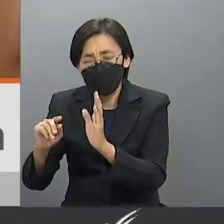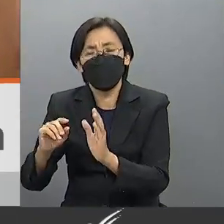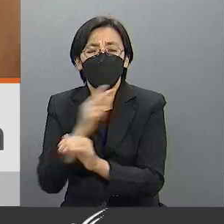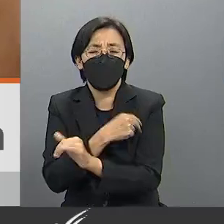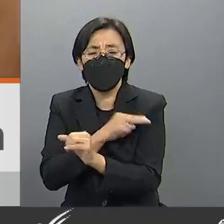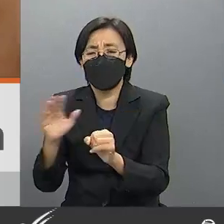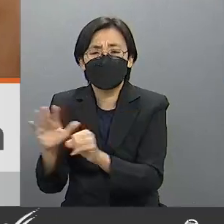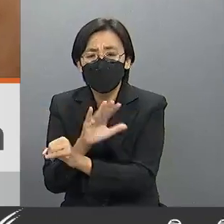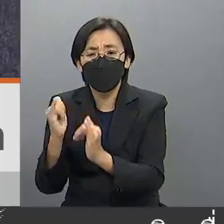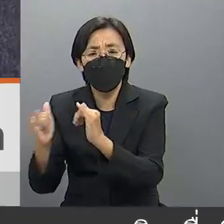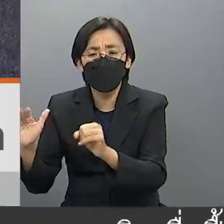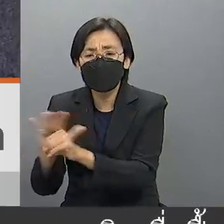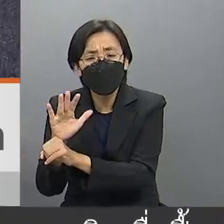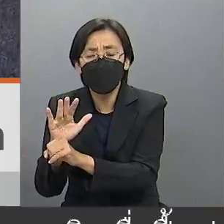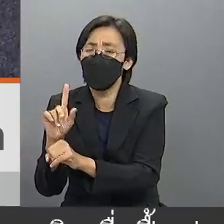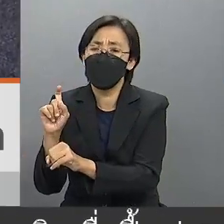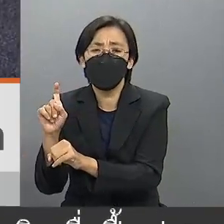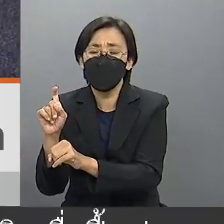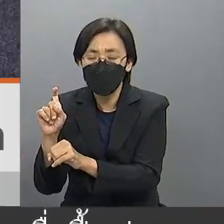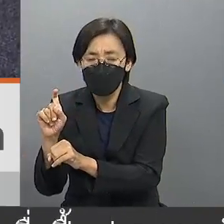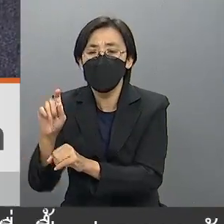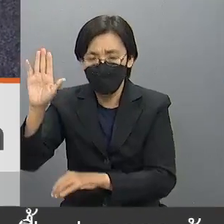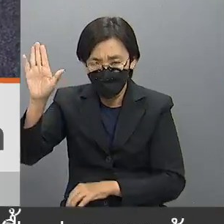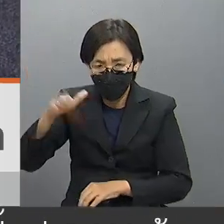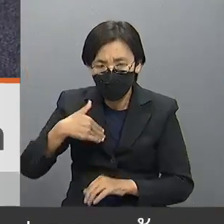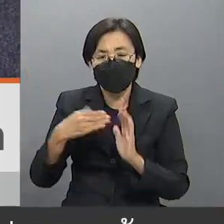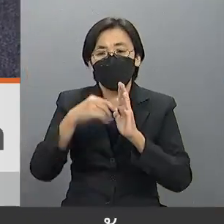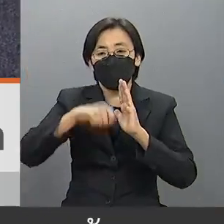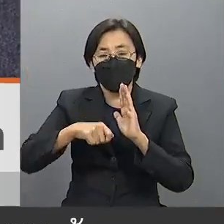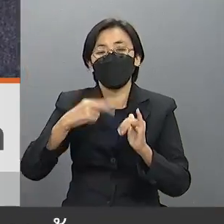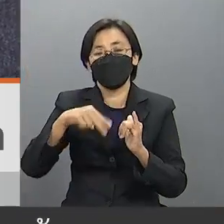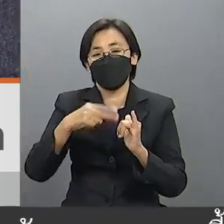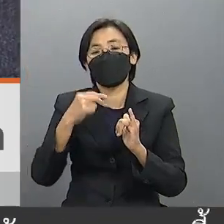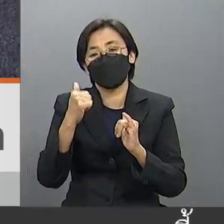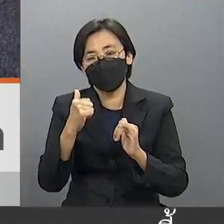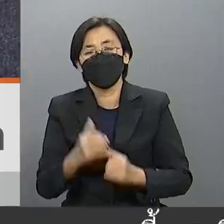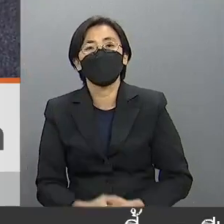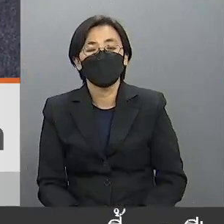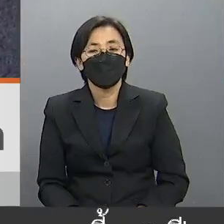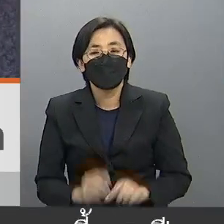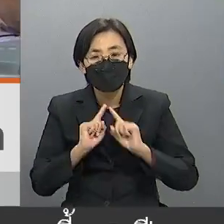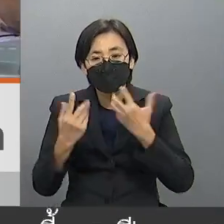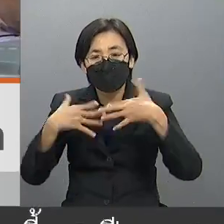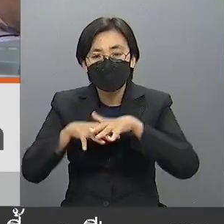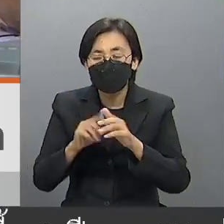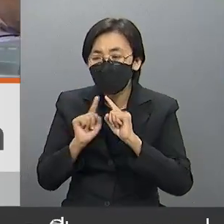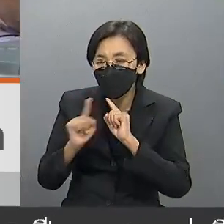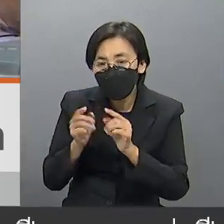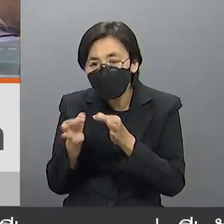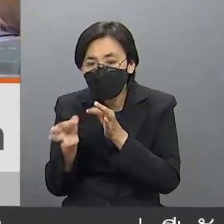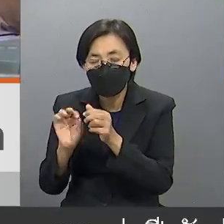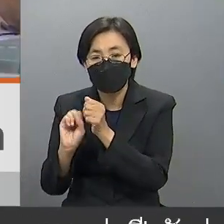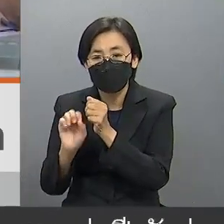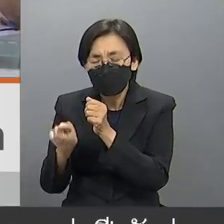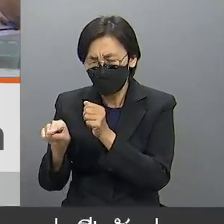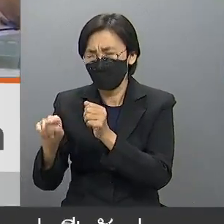แต่ ค นที่จะเดินทางที่ต้องมีตัวคนที่อีก การประสานงานและให้คำปรึกษาผู้ป่วยที่มีความประสงค์จะ